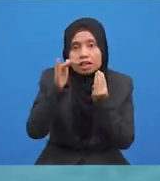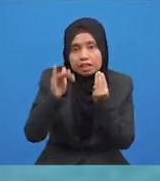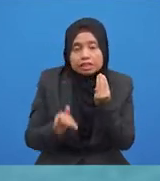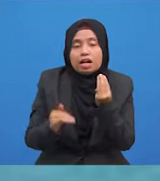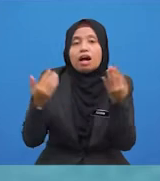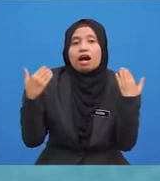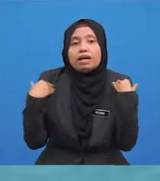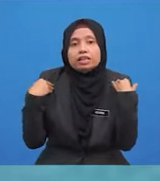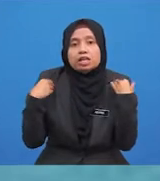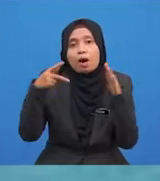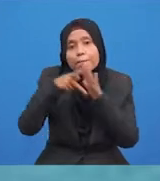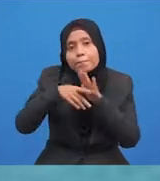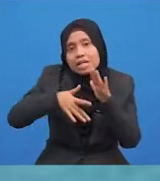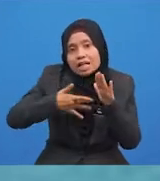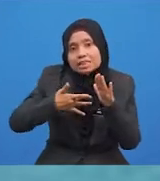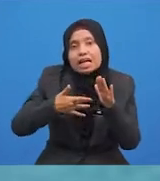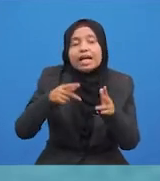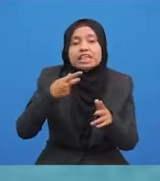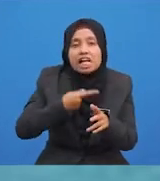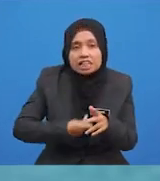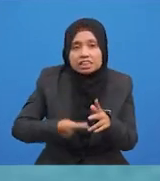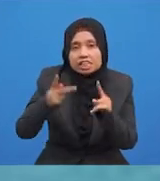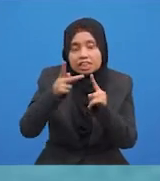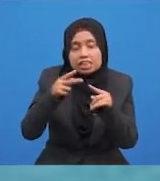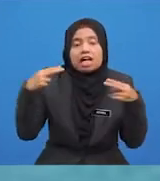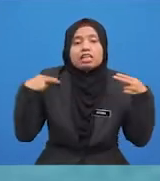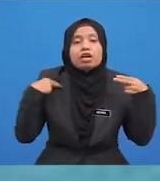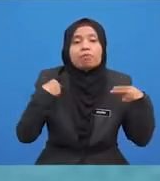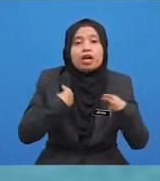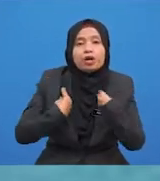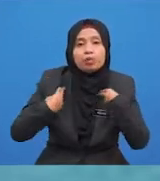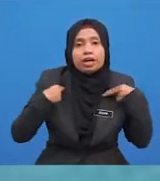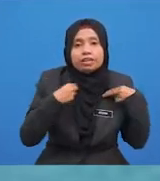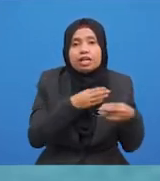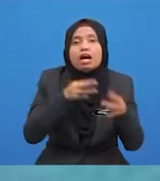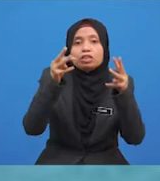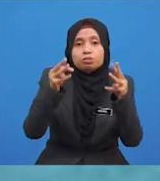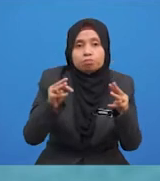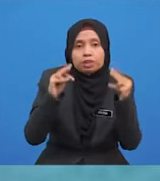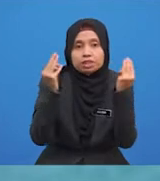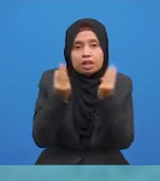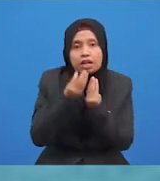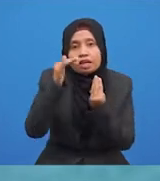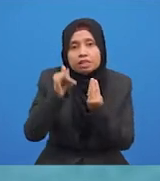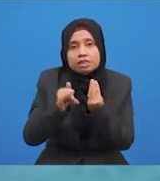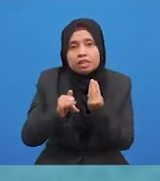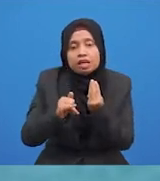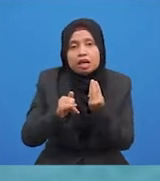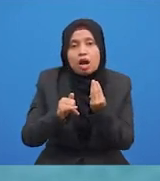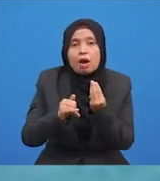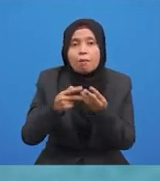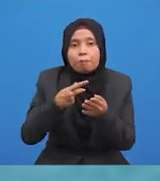yang mempunyai perasaan belas kasihan terhadap haiwan dan latar masyarakat